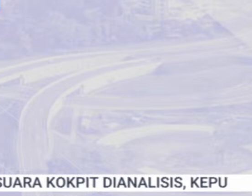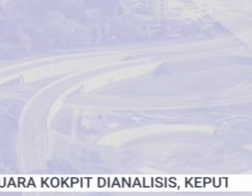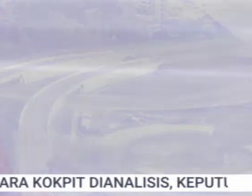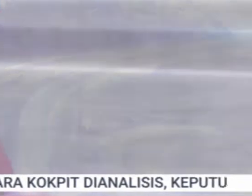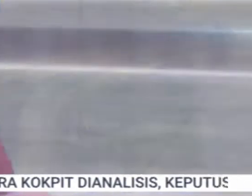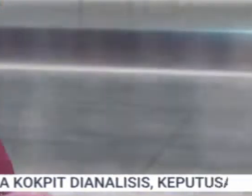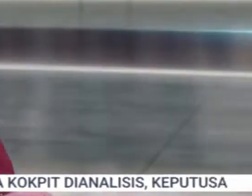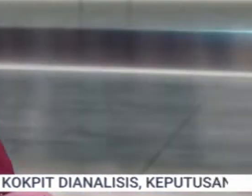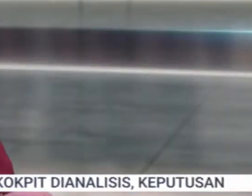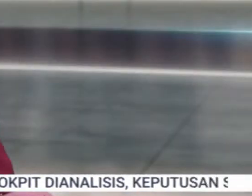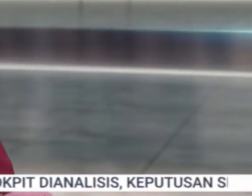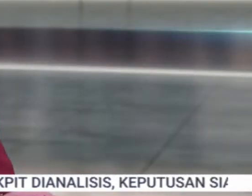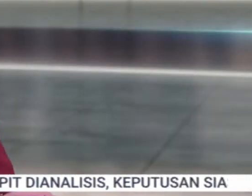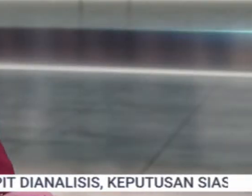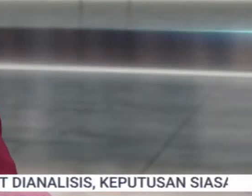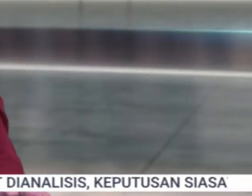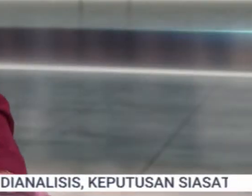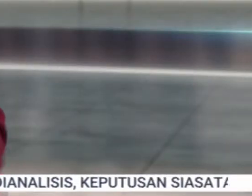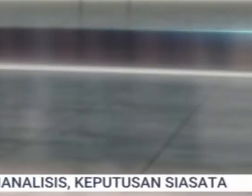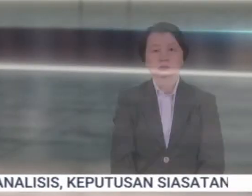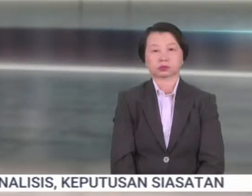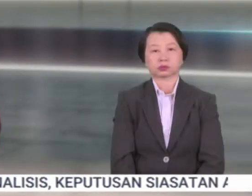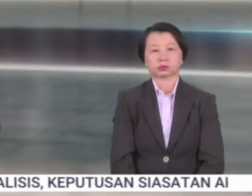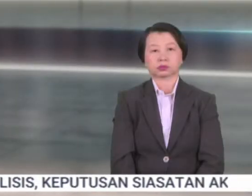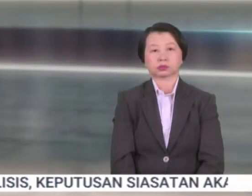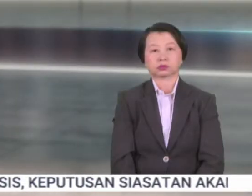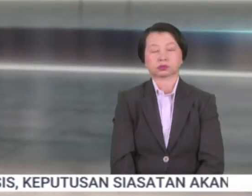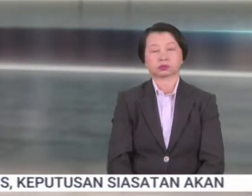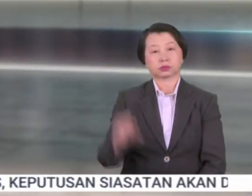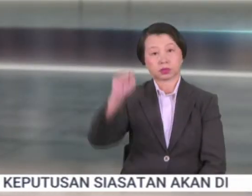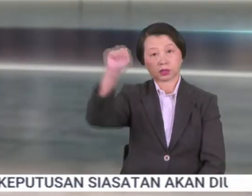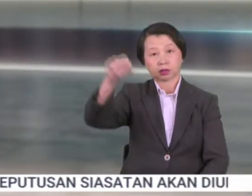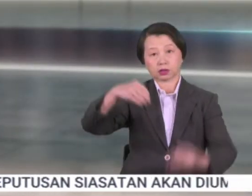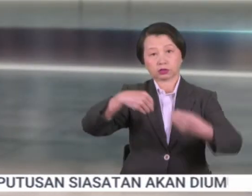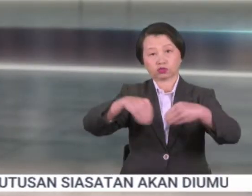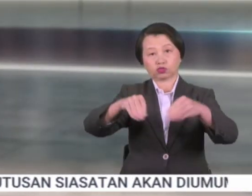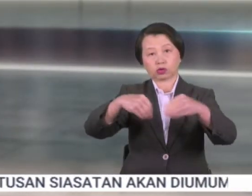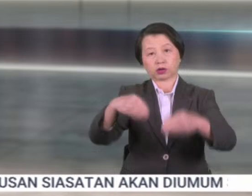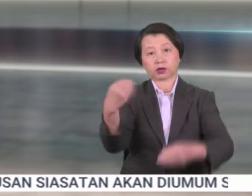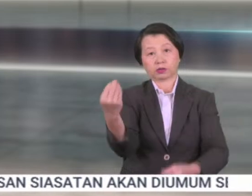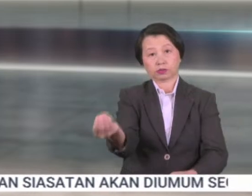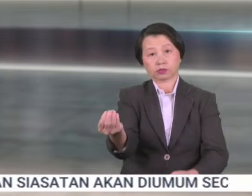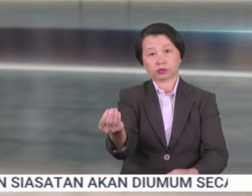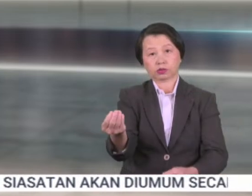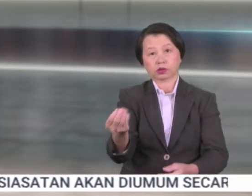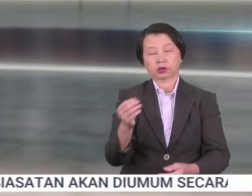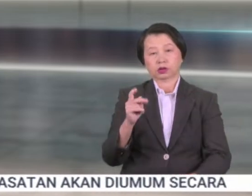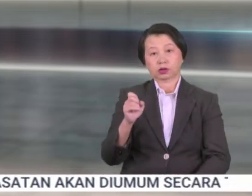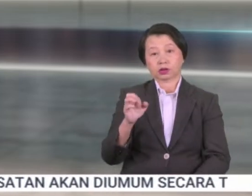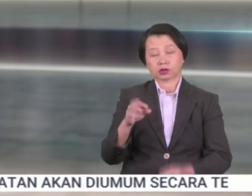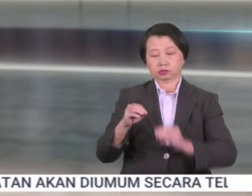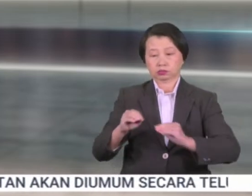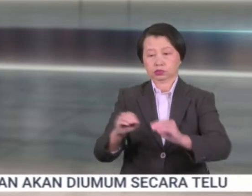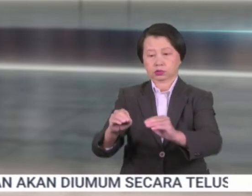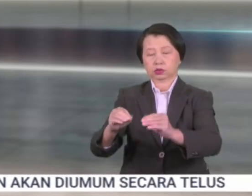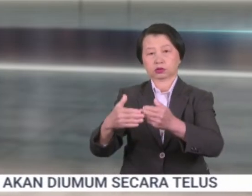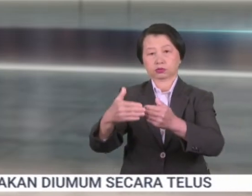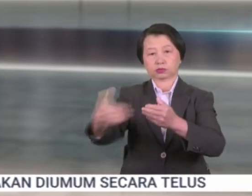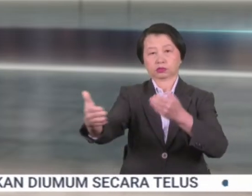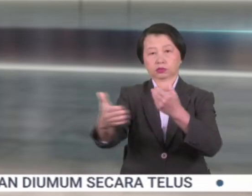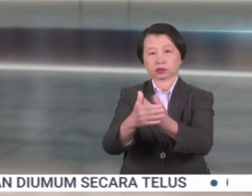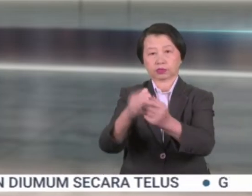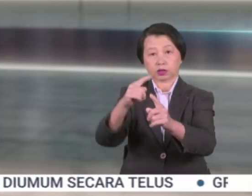pasti antara fokus negeri di bawah Bayu program jualan Rahmah pgr bergerak akan diteruskan sehingga